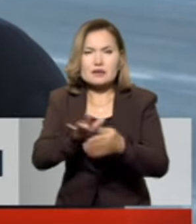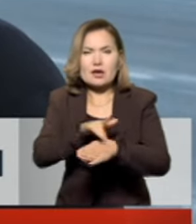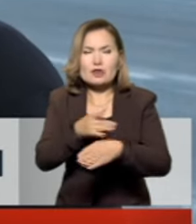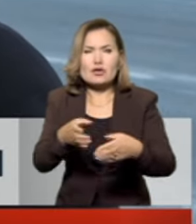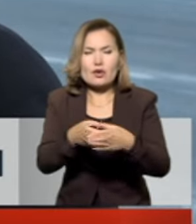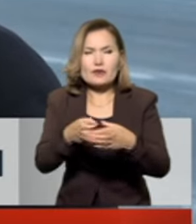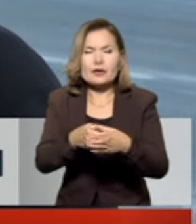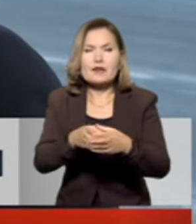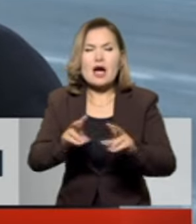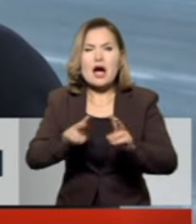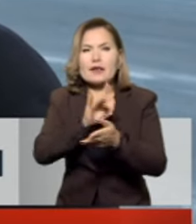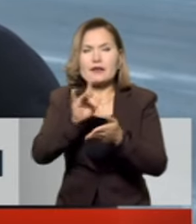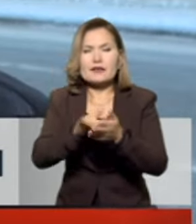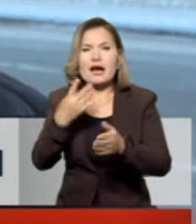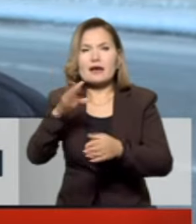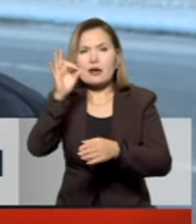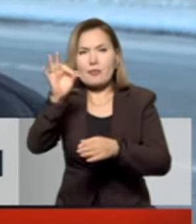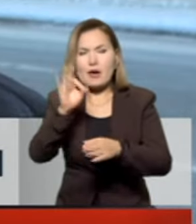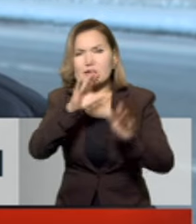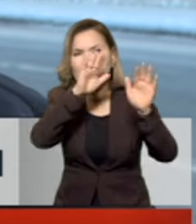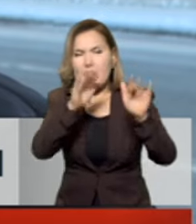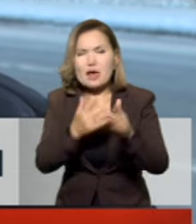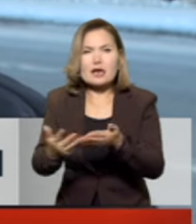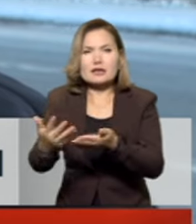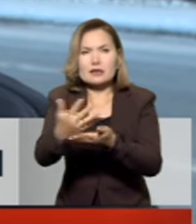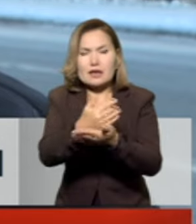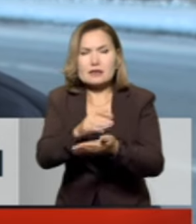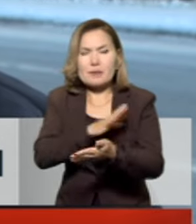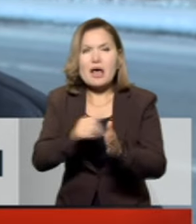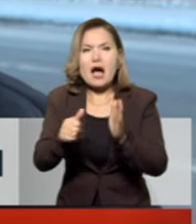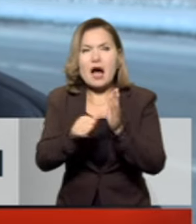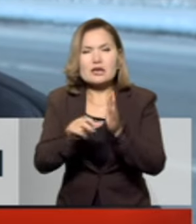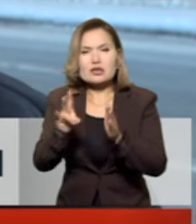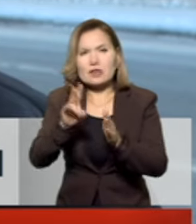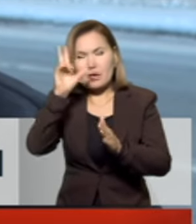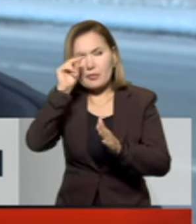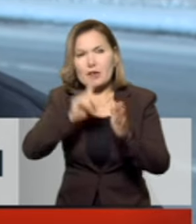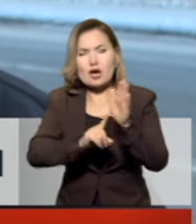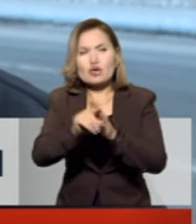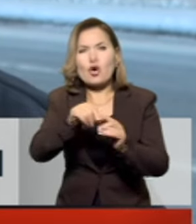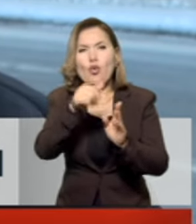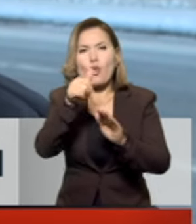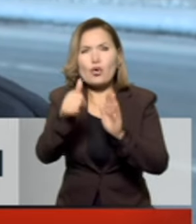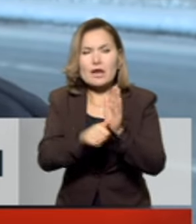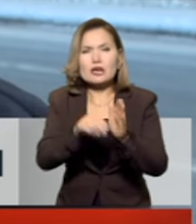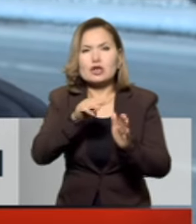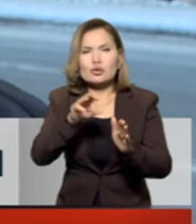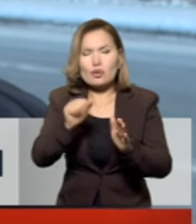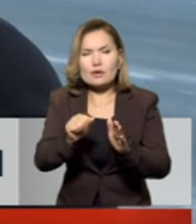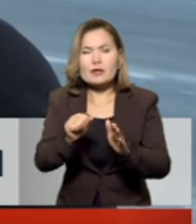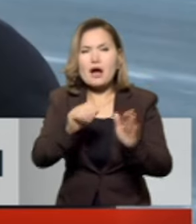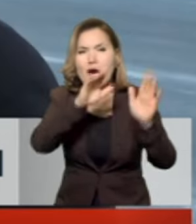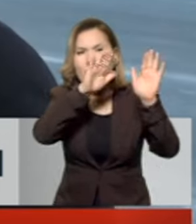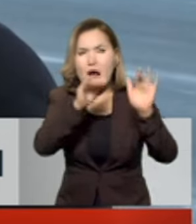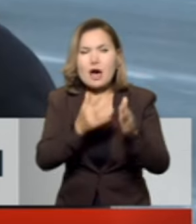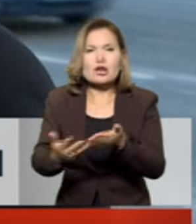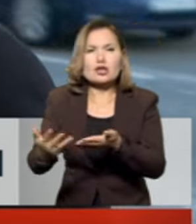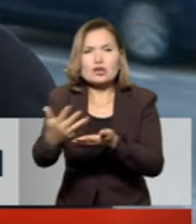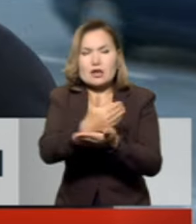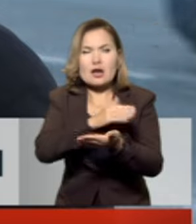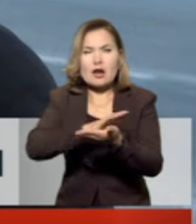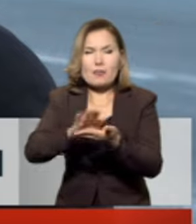қаласының 40% көшелерін тазалайды. Қазіргі таңда 6 қарашадан бері 16 тоннаға жуық қар шығарылды.